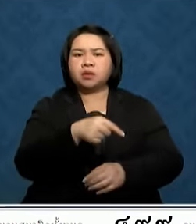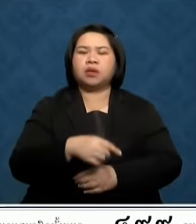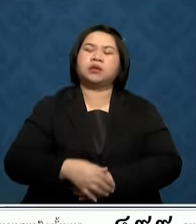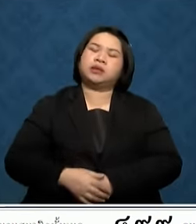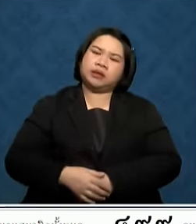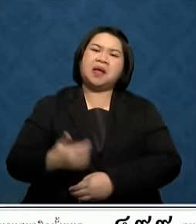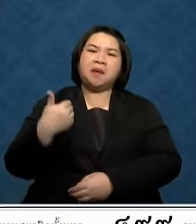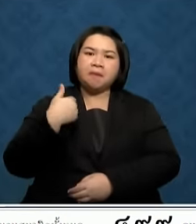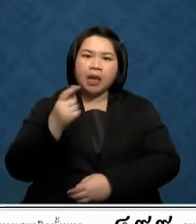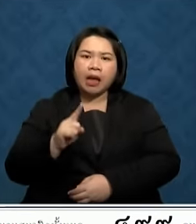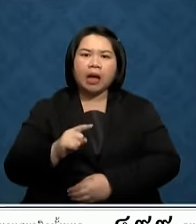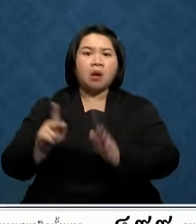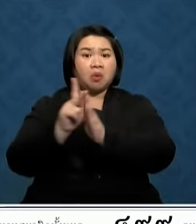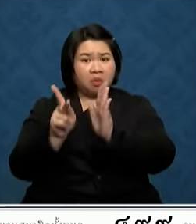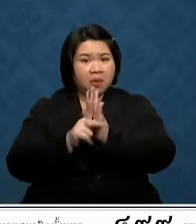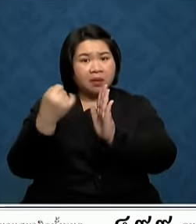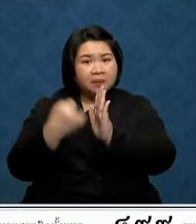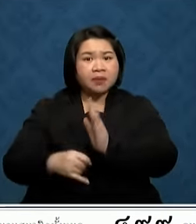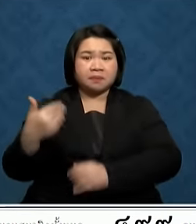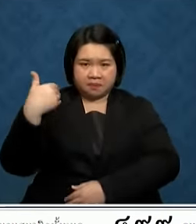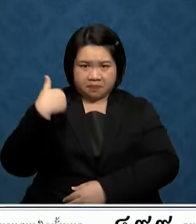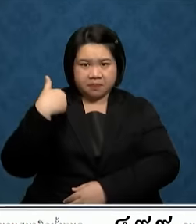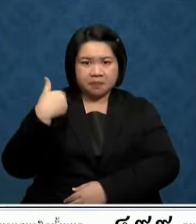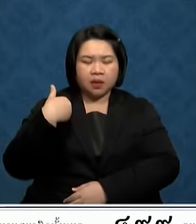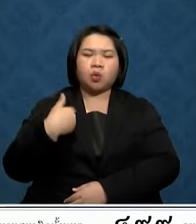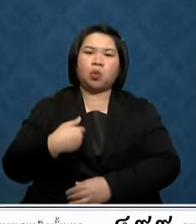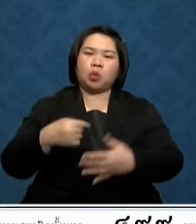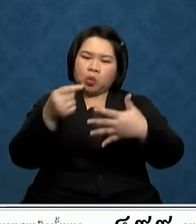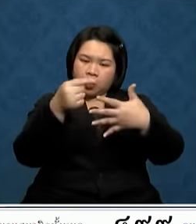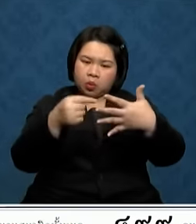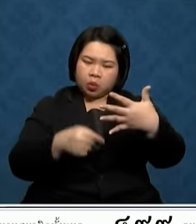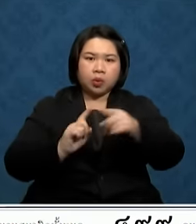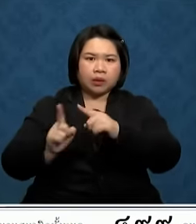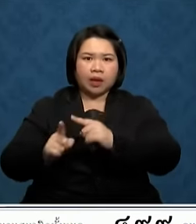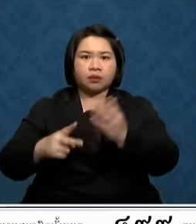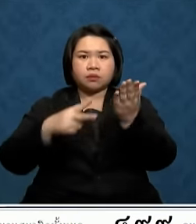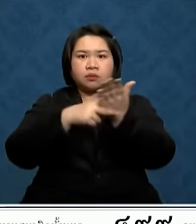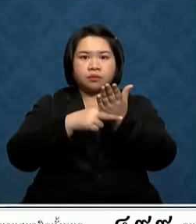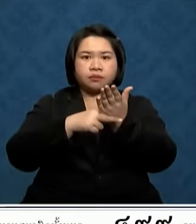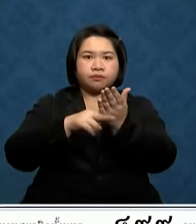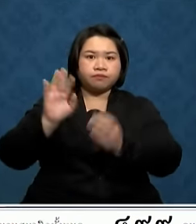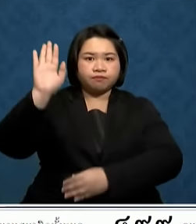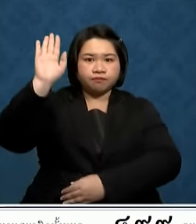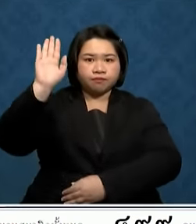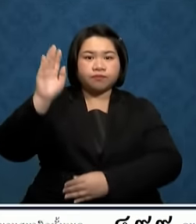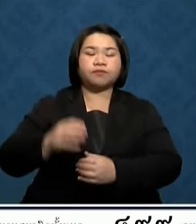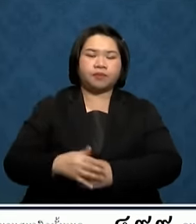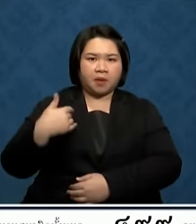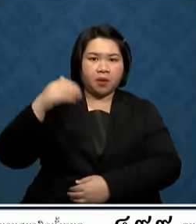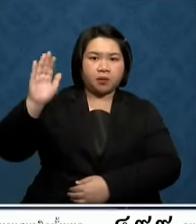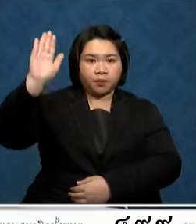เสียอีกคือว่าต้องทำผิดกฎหมายอีกหลายข้อนะควันนี้ไม่ได้มีการแก้ครับท่านประธานครับผม